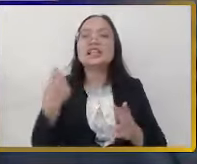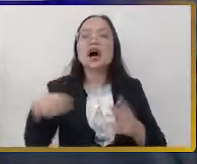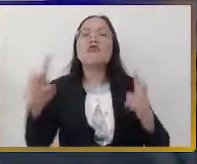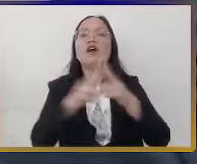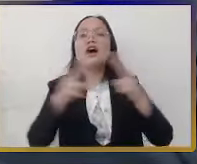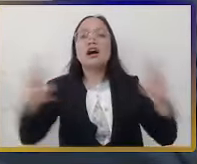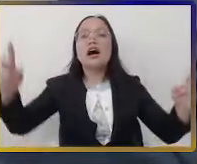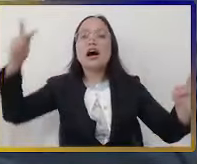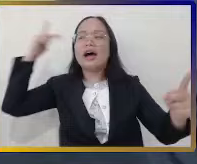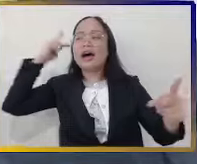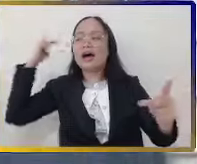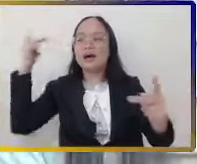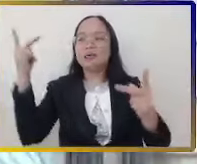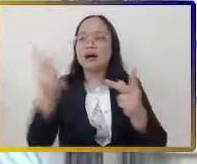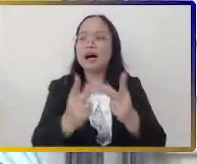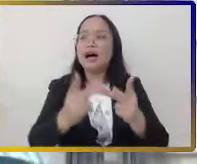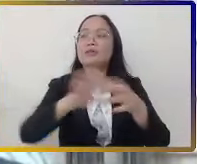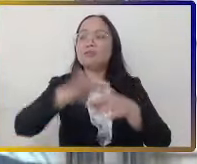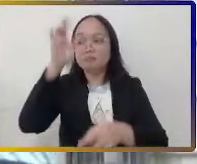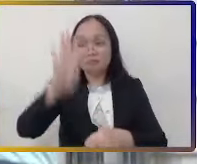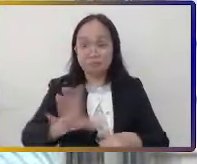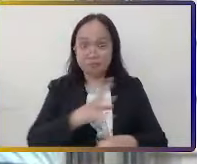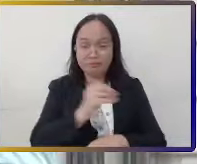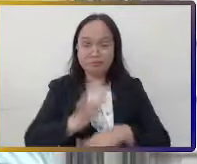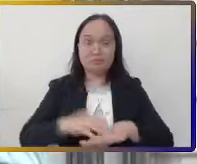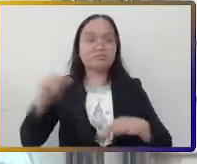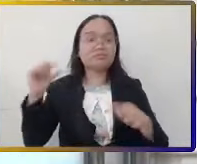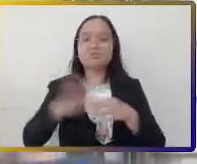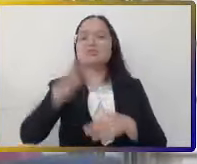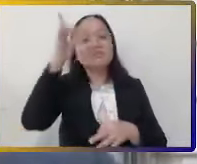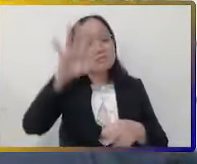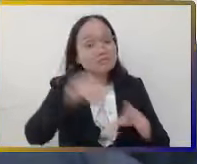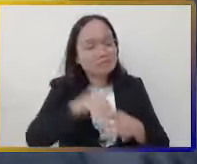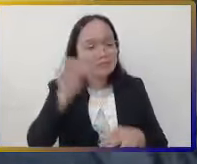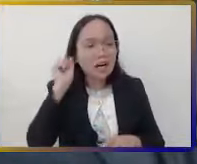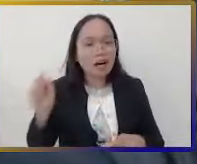purpose of God and the calling of God in his life.